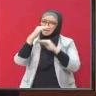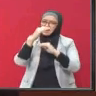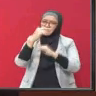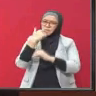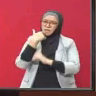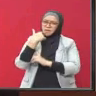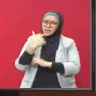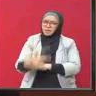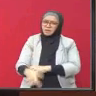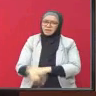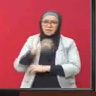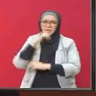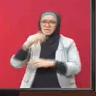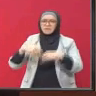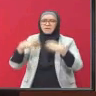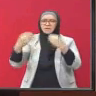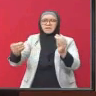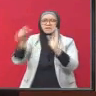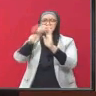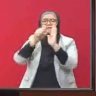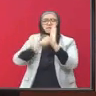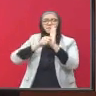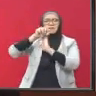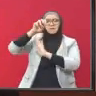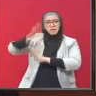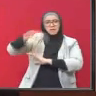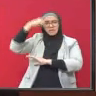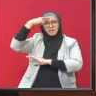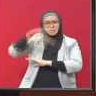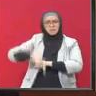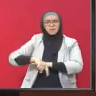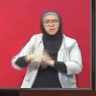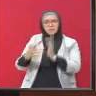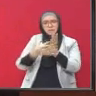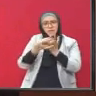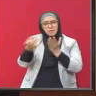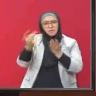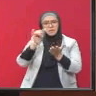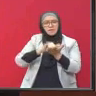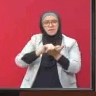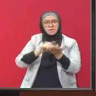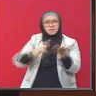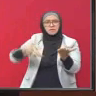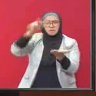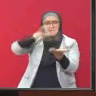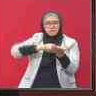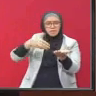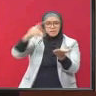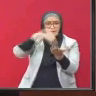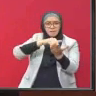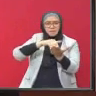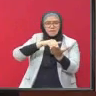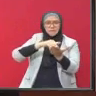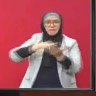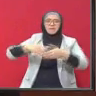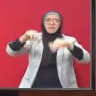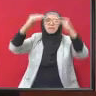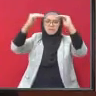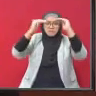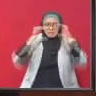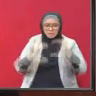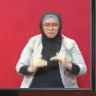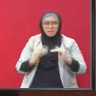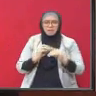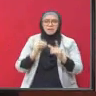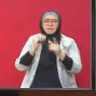yang membolehkan sesuatu Dokumen itu di kelas kan semula Terutama ada di turun Tara atau diperingatkan ataupun dibuka